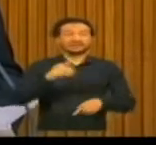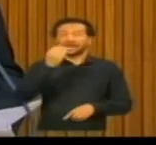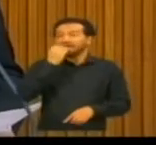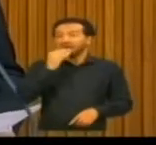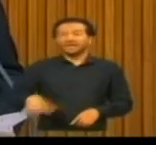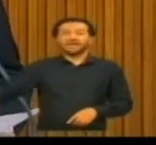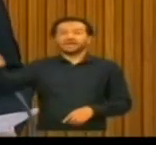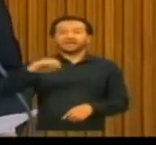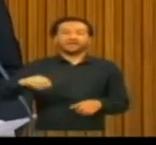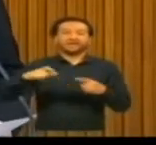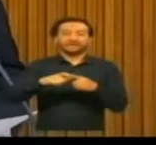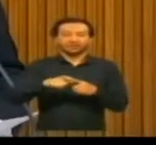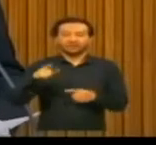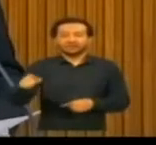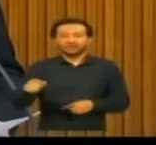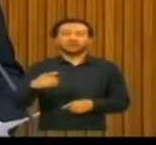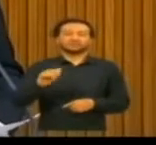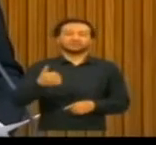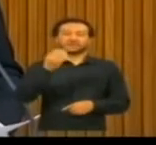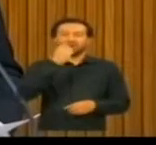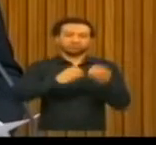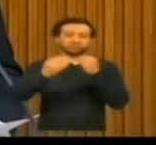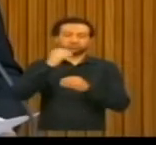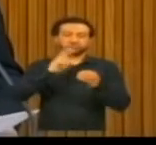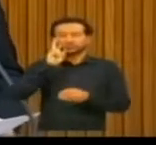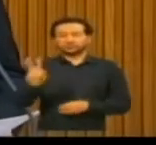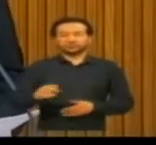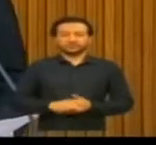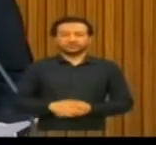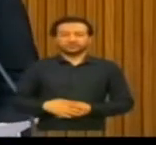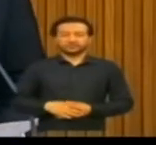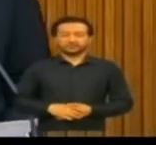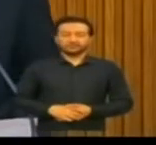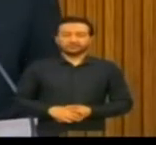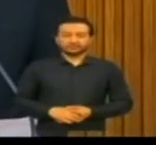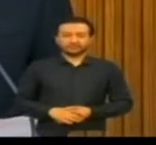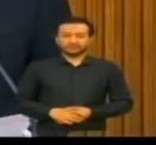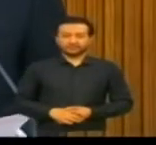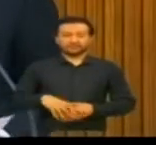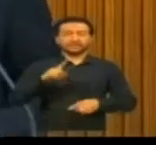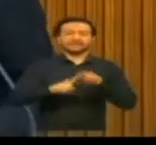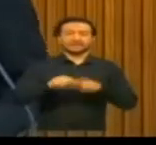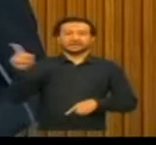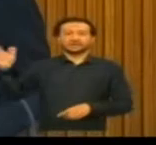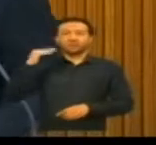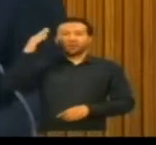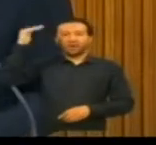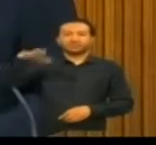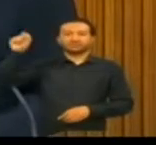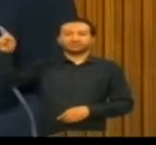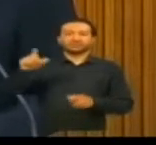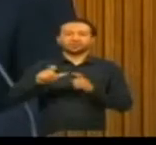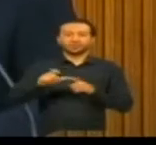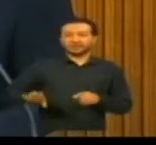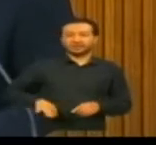sosyetesinin efullilerle, ejder meyvesiyle beslendiğini gördük. Sarayın kibir abidesiyle sosyete